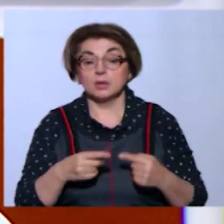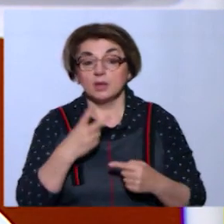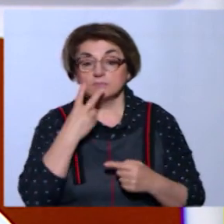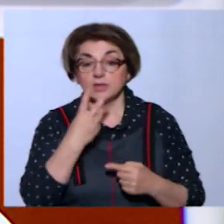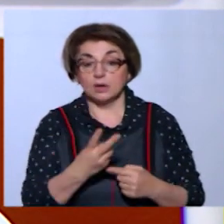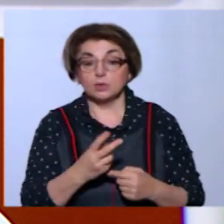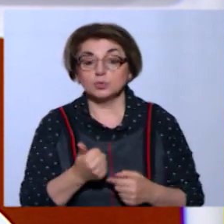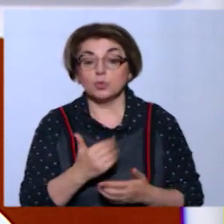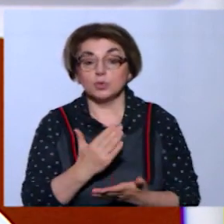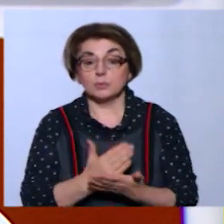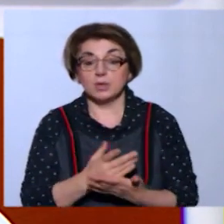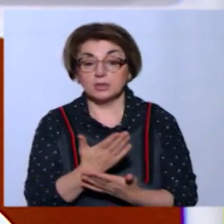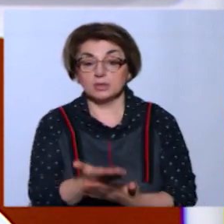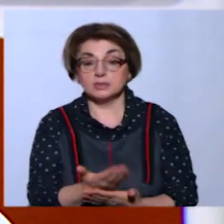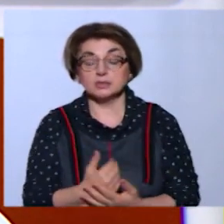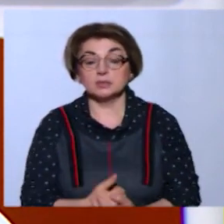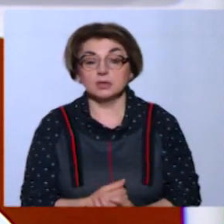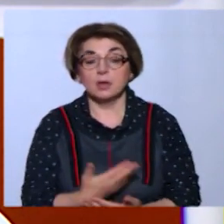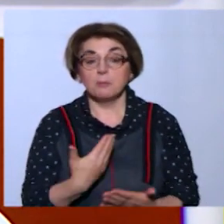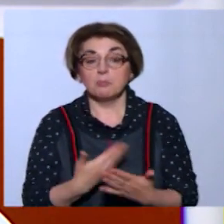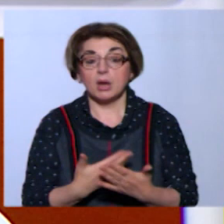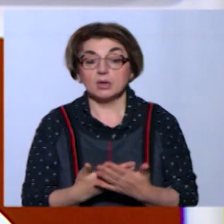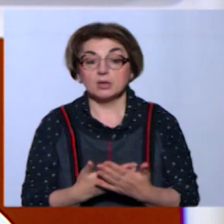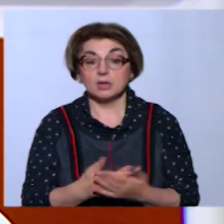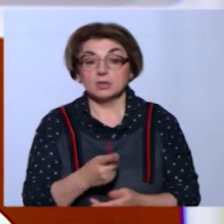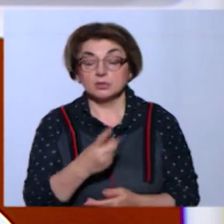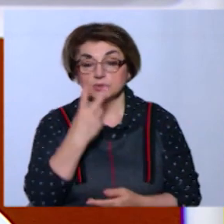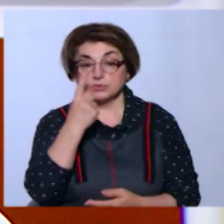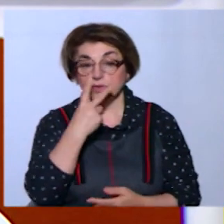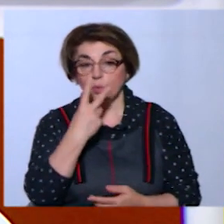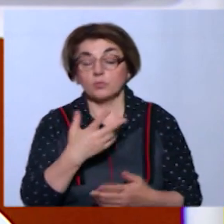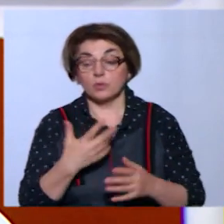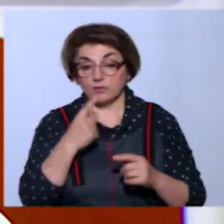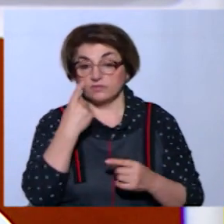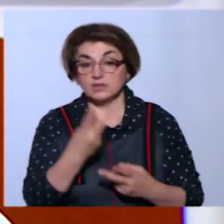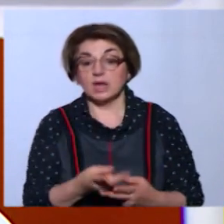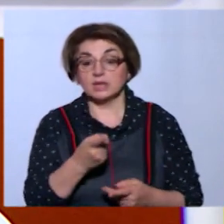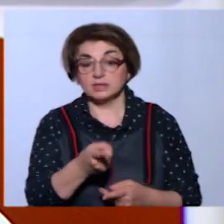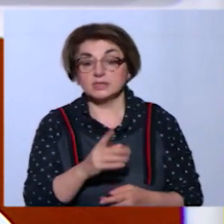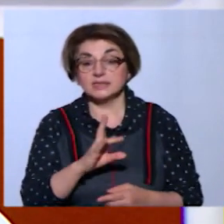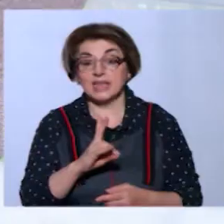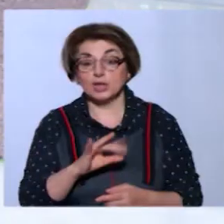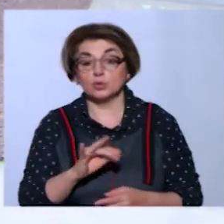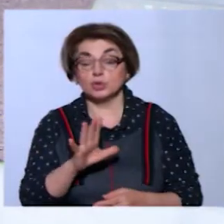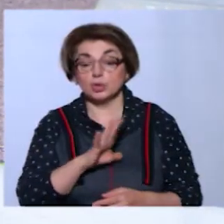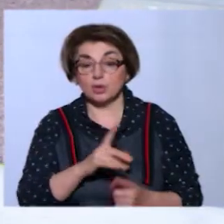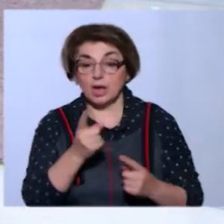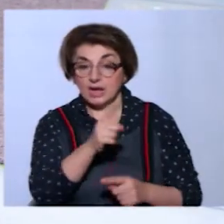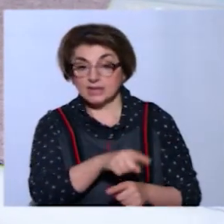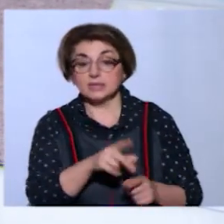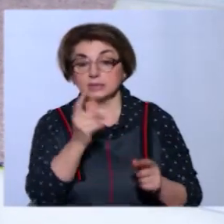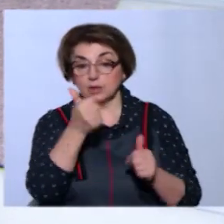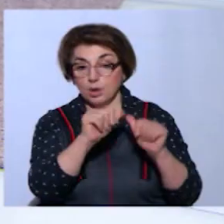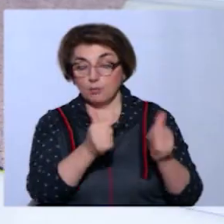მე გაჩვენებ თქვენ ამ ნეირონებს. აი, მაგალითად, აი ეს ჩვენს მიერ უკვე აღწერილი ნეირონი. ნეირონი შეიძლება იყოს ასეთი ფორმის,